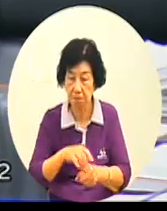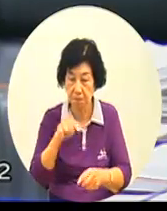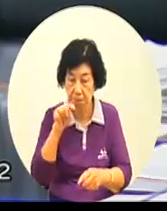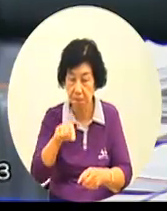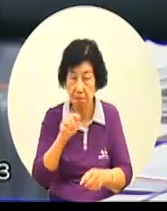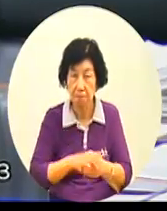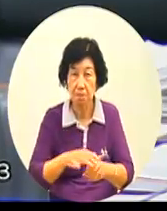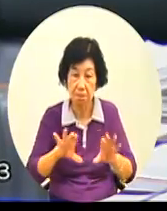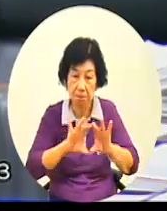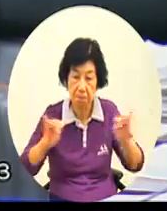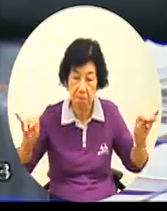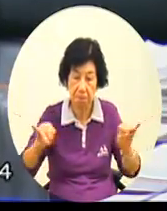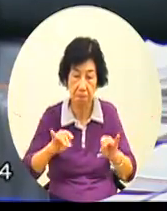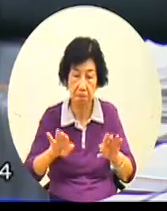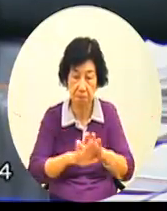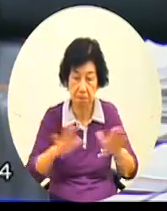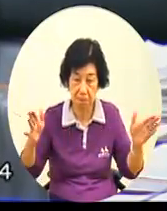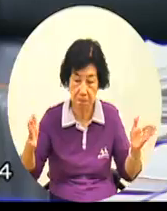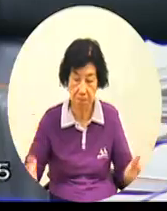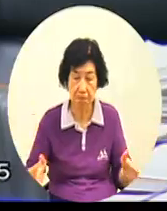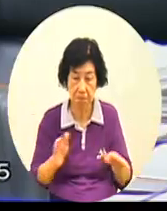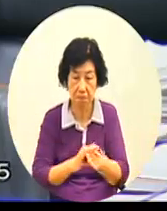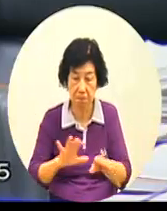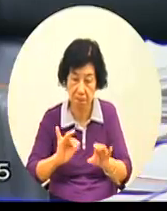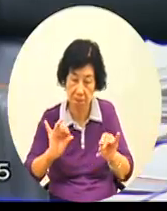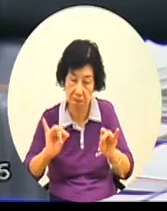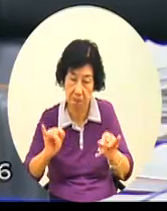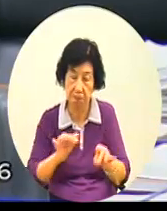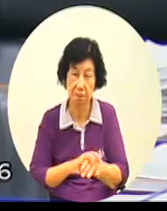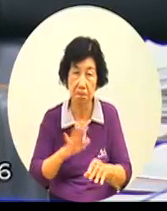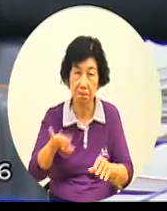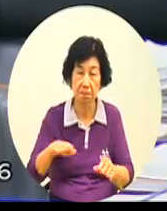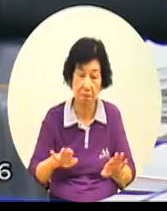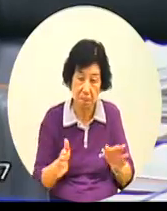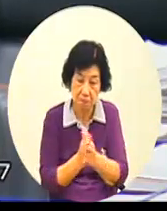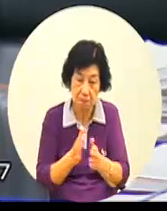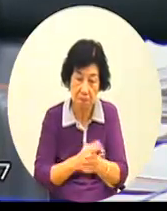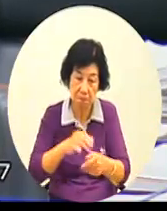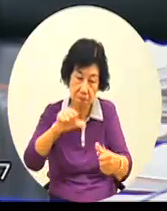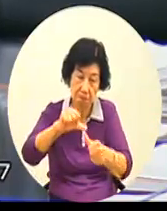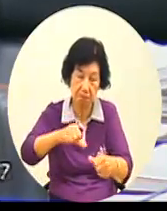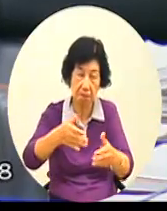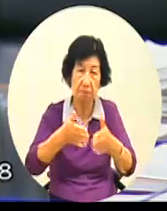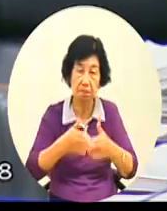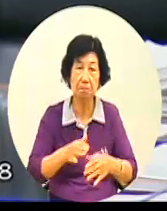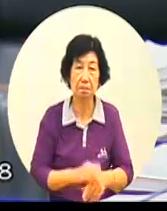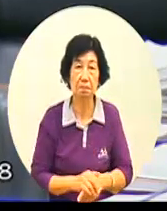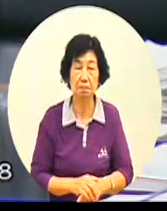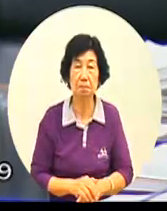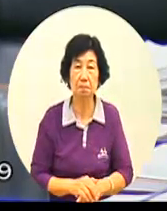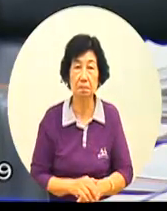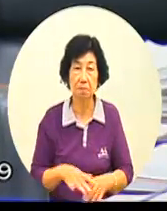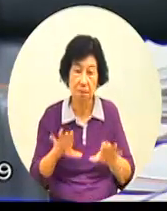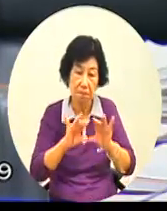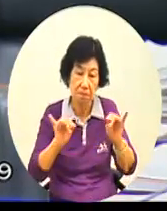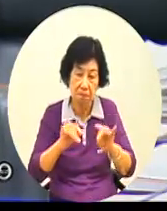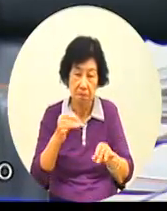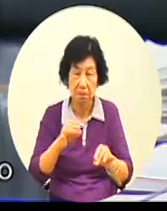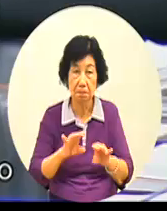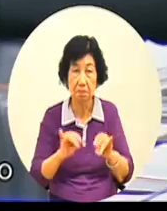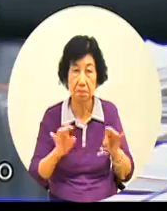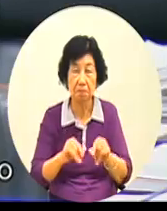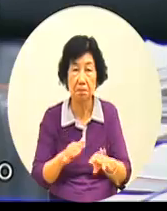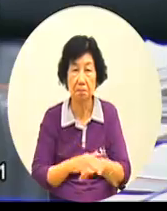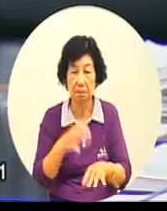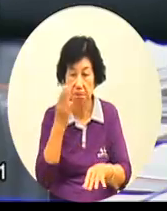我告诉你立刻开罚。那你知道企业主的心里会怎么想？好，他会觉得说灰尘当然不是那么重要，我会立刻擦